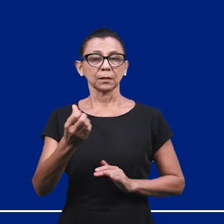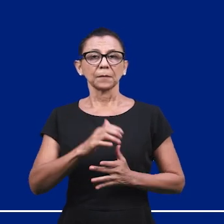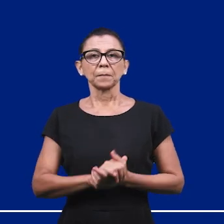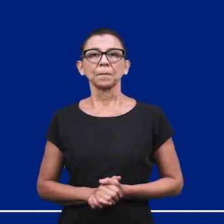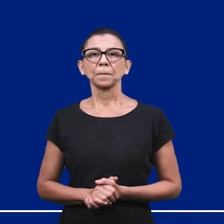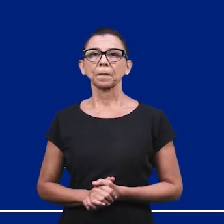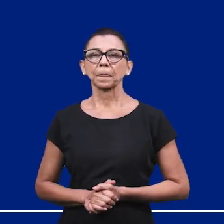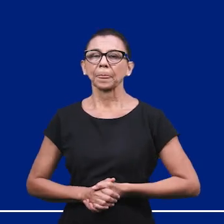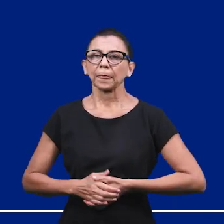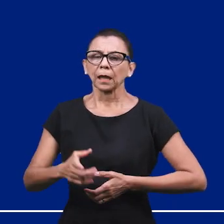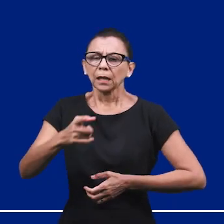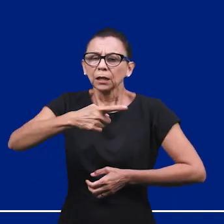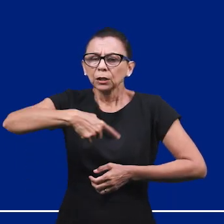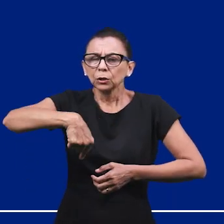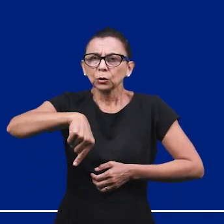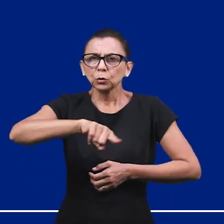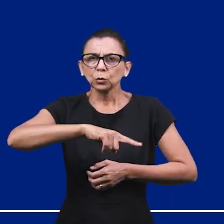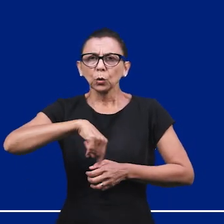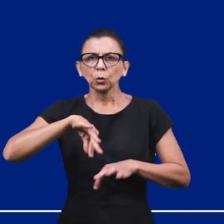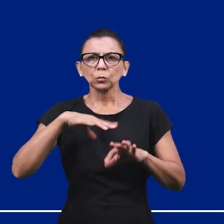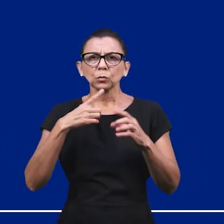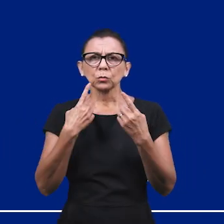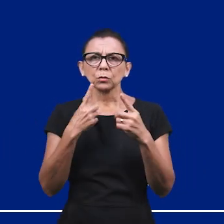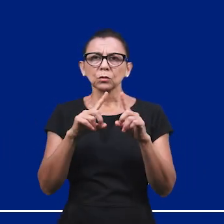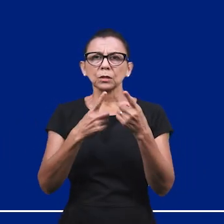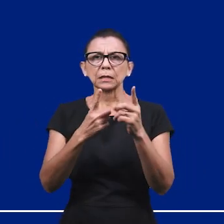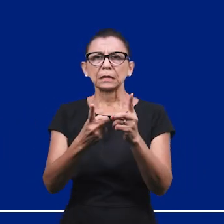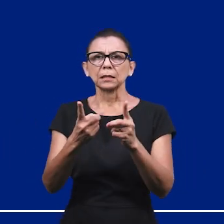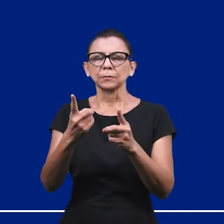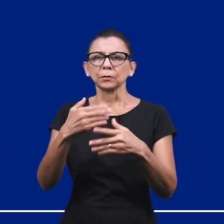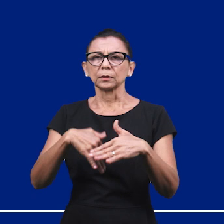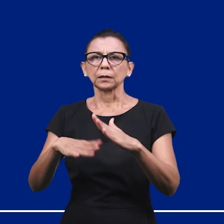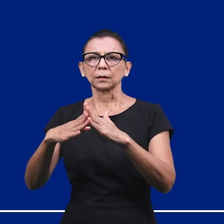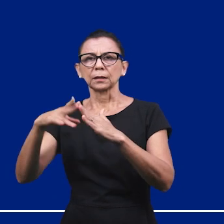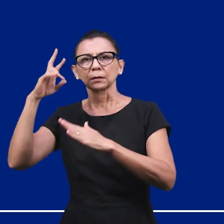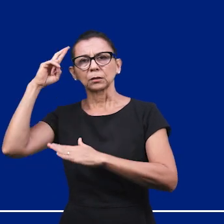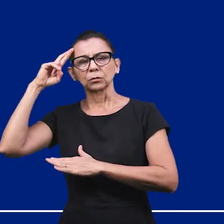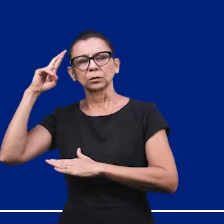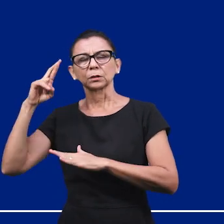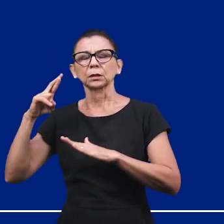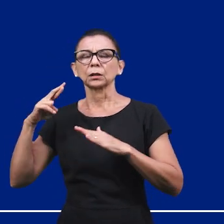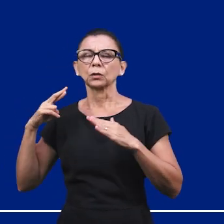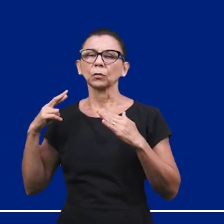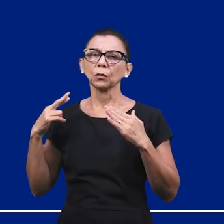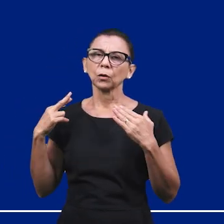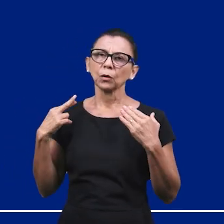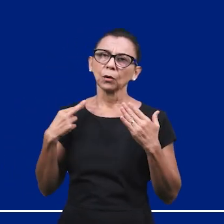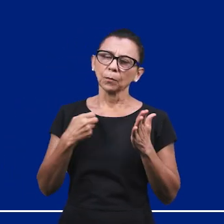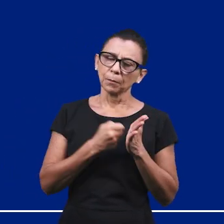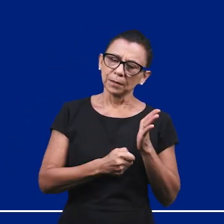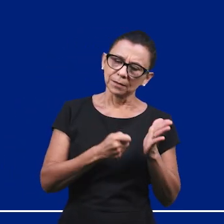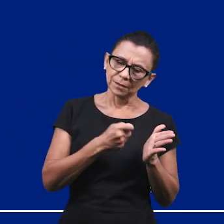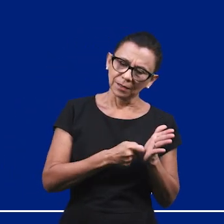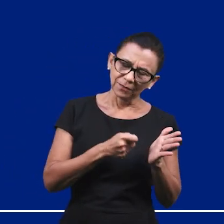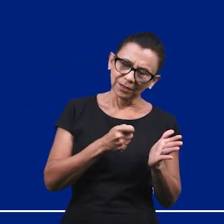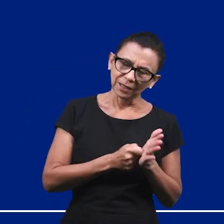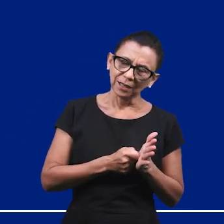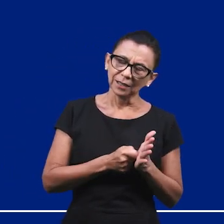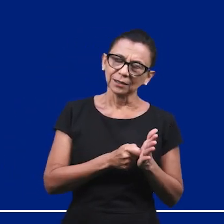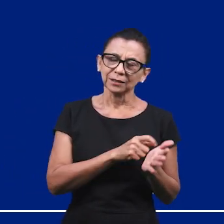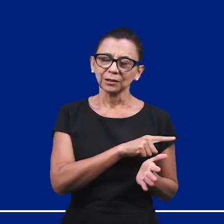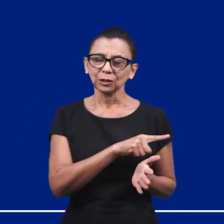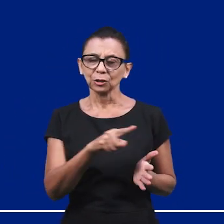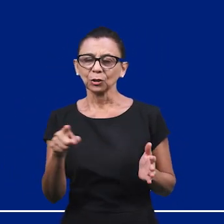qui dit et persévérant unanime tous les jours dans le temple, dans le partage du pain à la